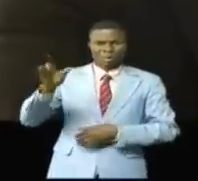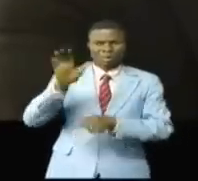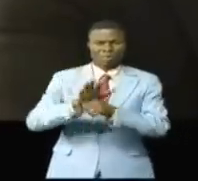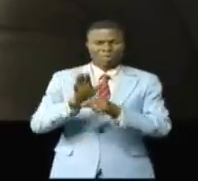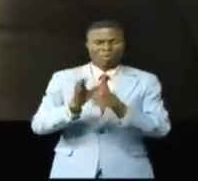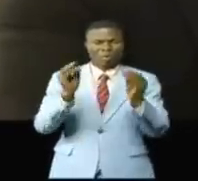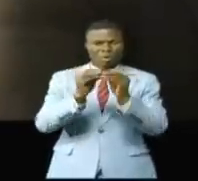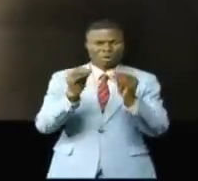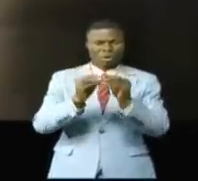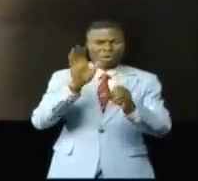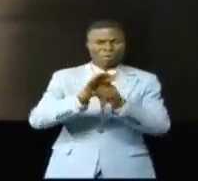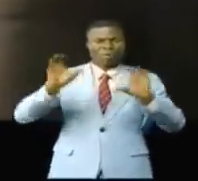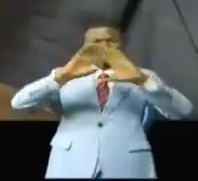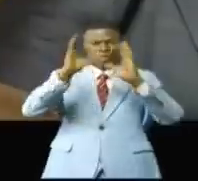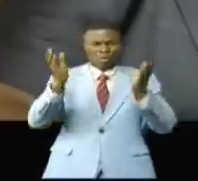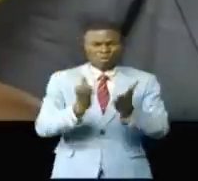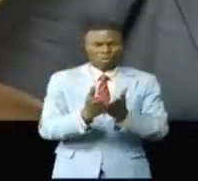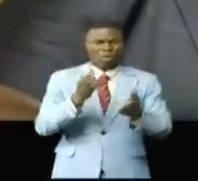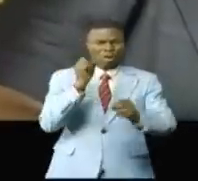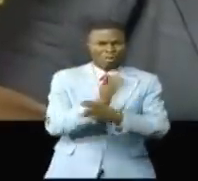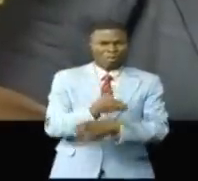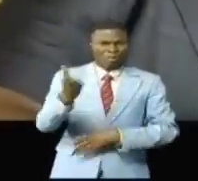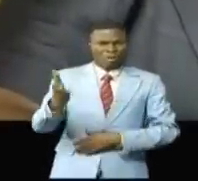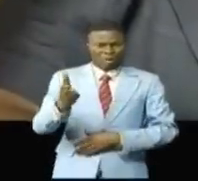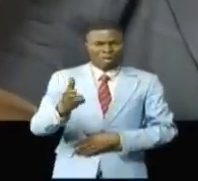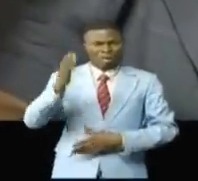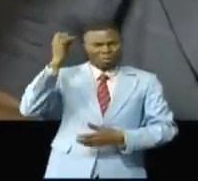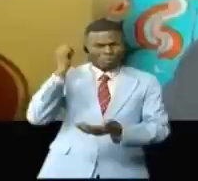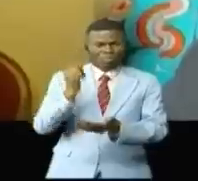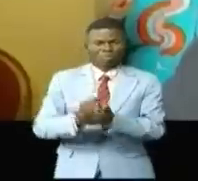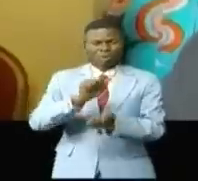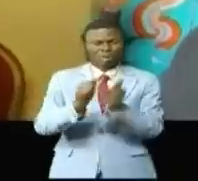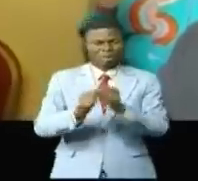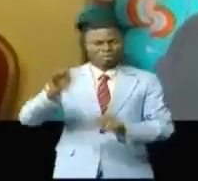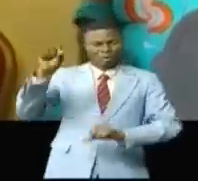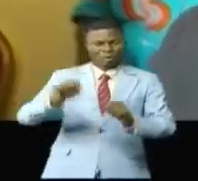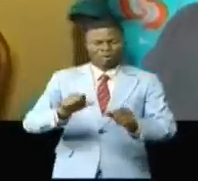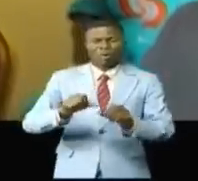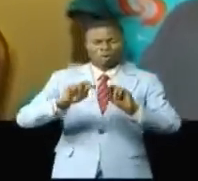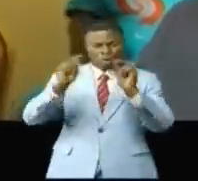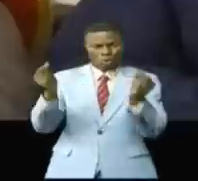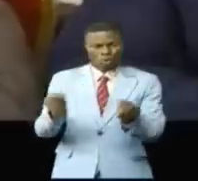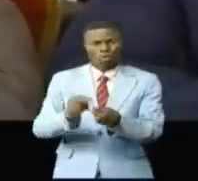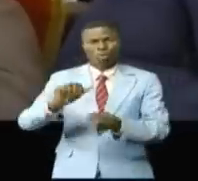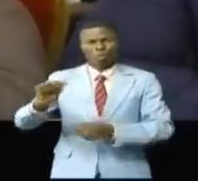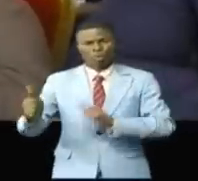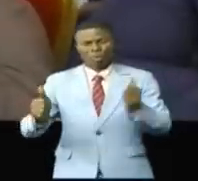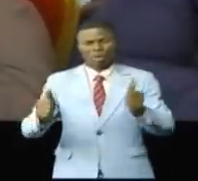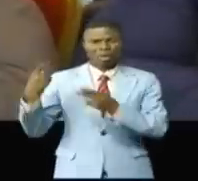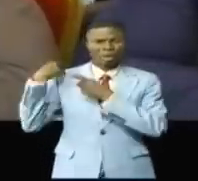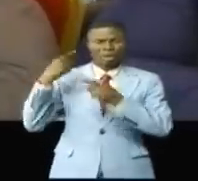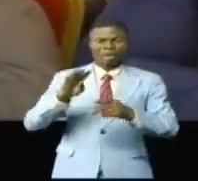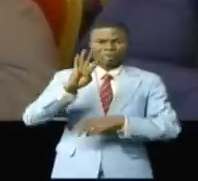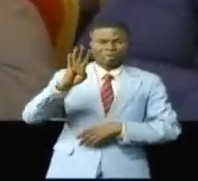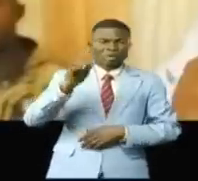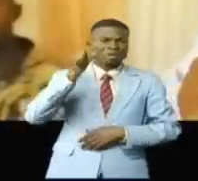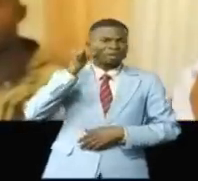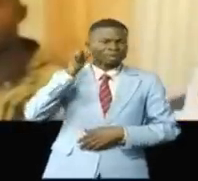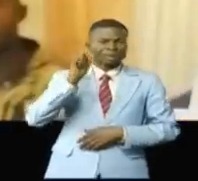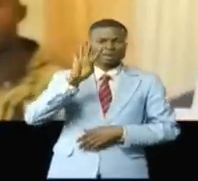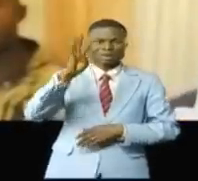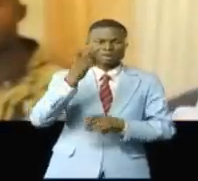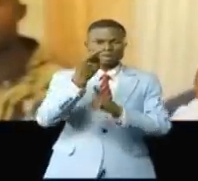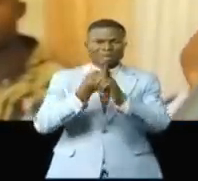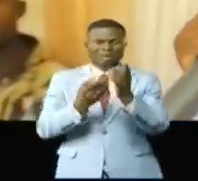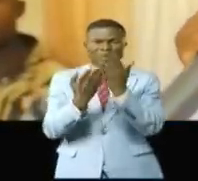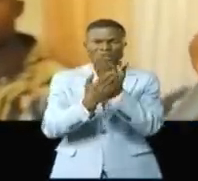rencontres intercommunautaires sont organisées pour aplanir les divergences de vie entre certaines communautés. Depuis ce jeudi 7 juillet, les